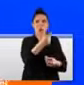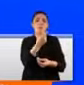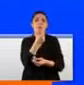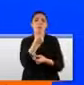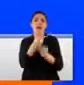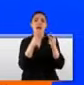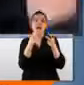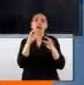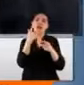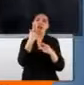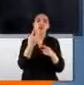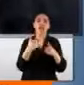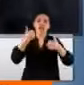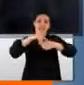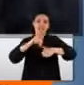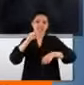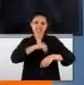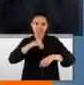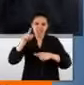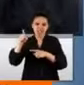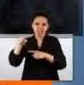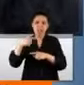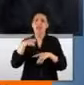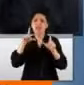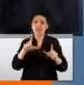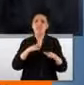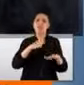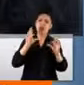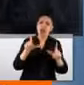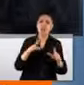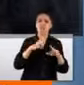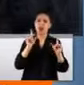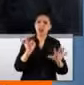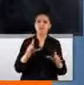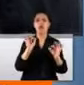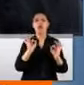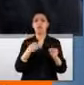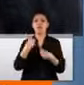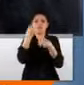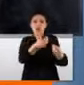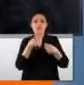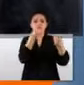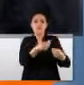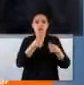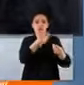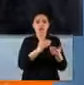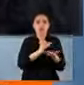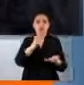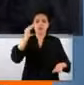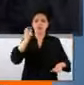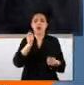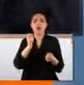yolunu açacağına inanmıştı. Sürekli istiyor işte ihtiyacım var, ihtiyacım var. Ağlıyor. İyi hadi vereyim 3-5 derken birikti